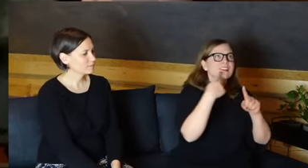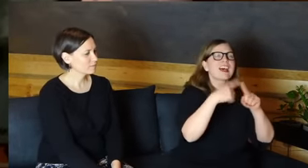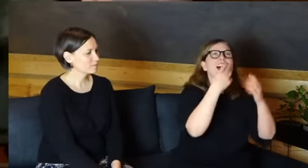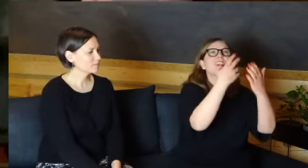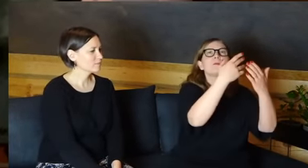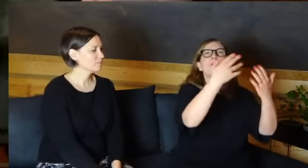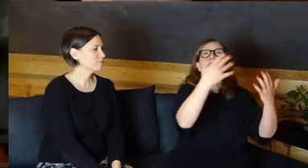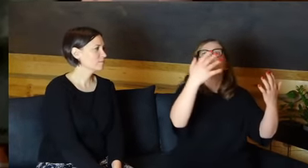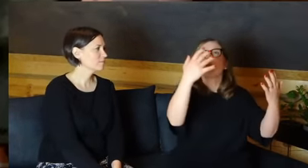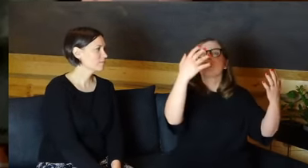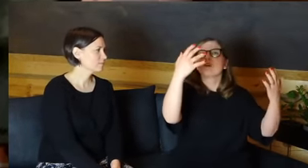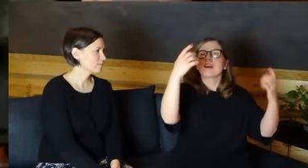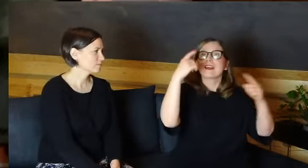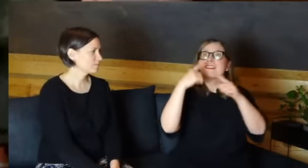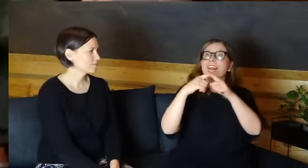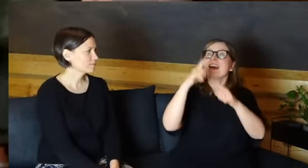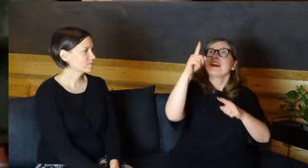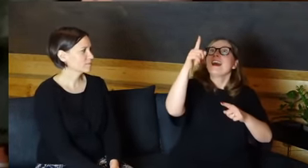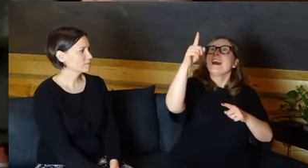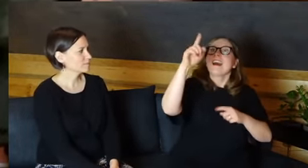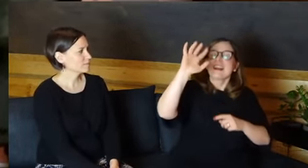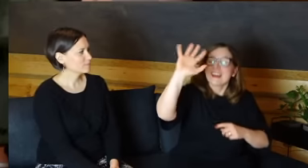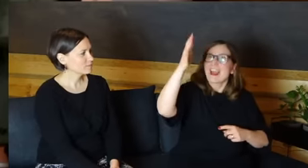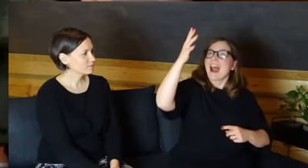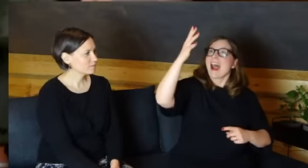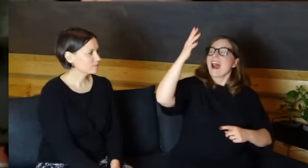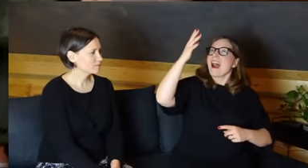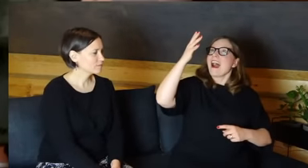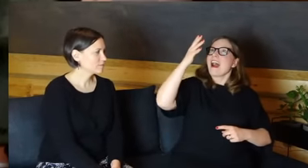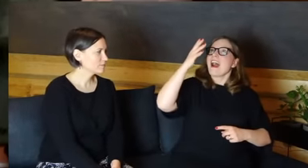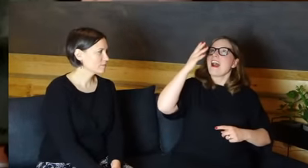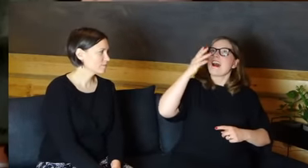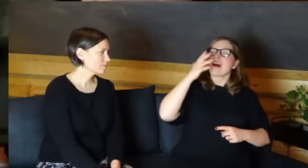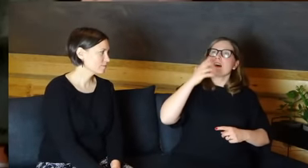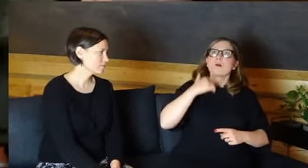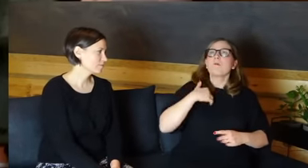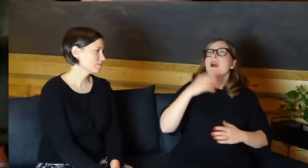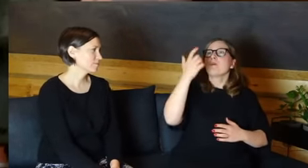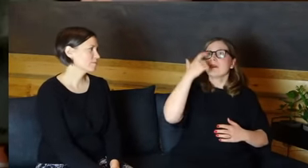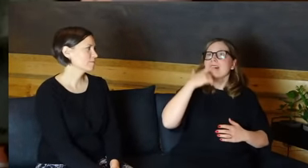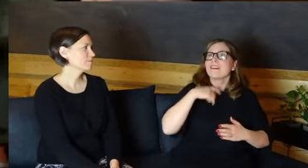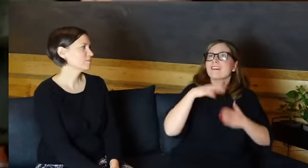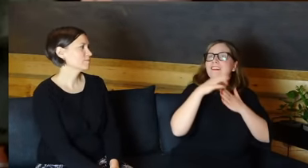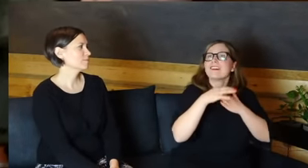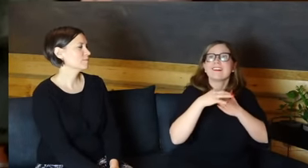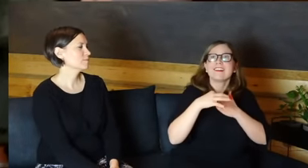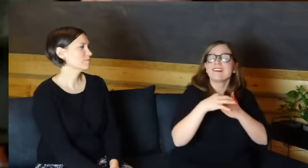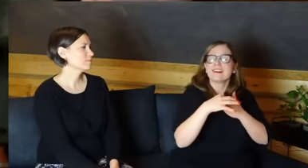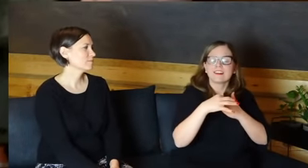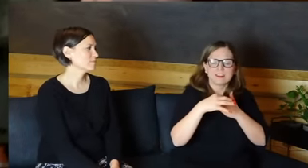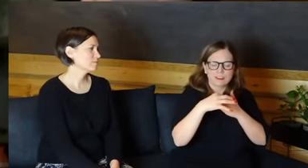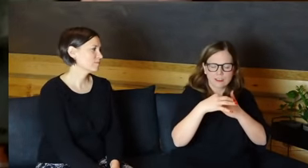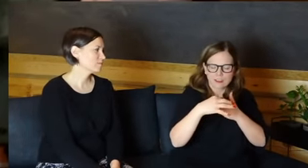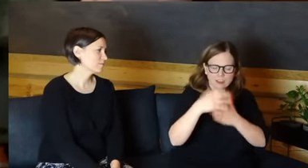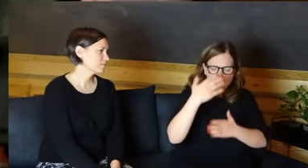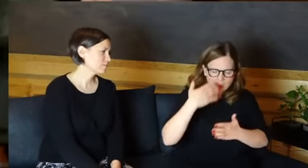Tähden tahdista kirkkaimman mä tahtoisin johtavan